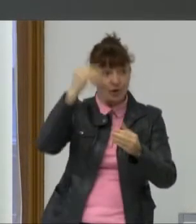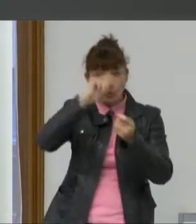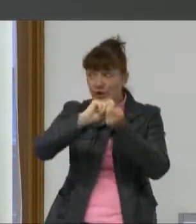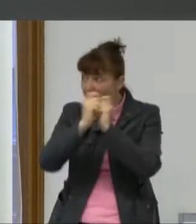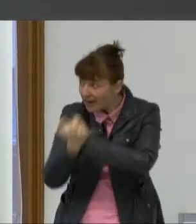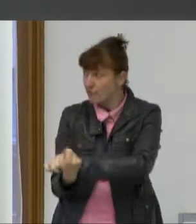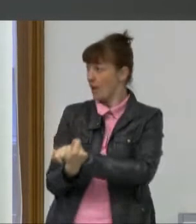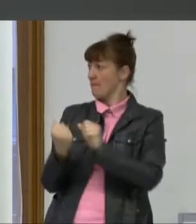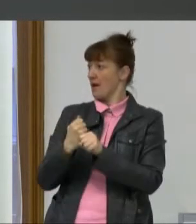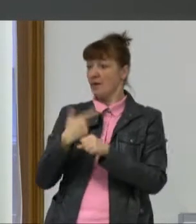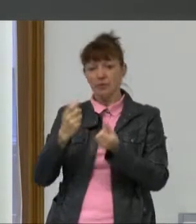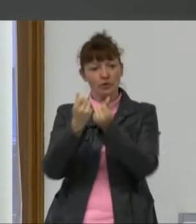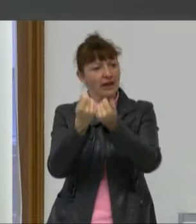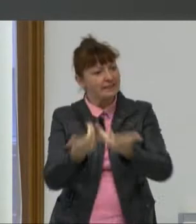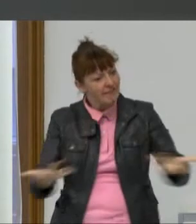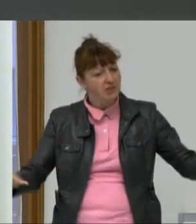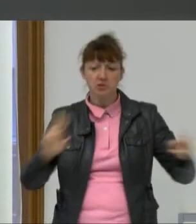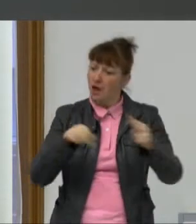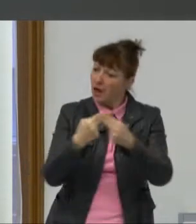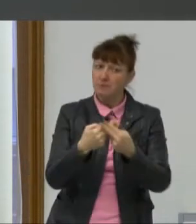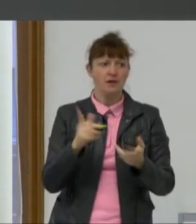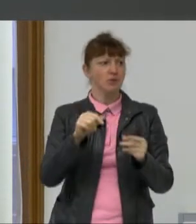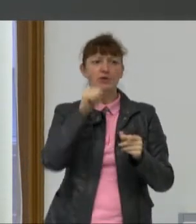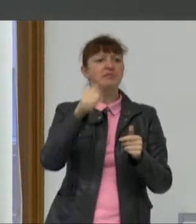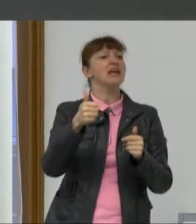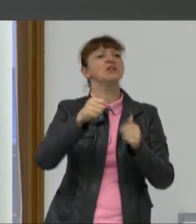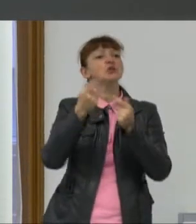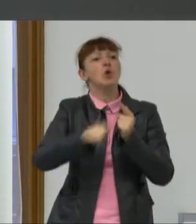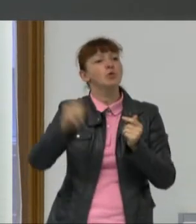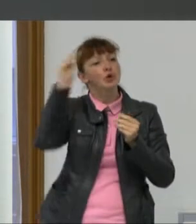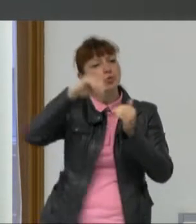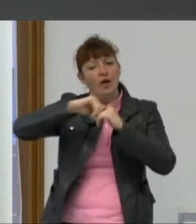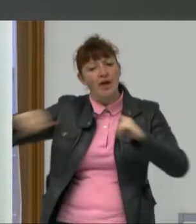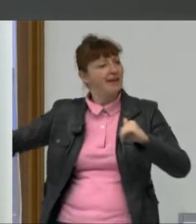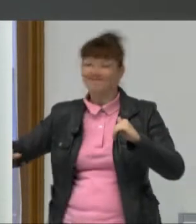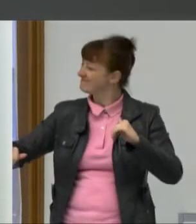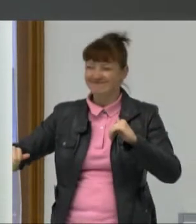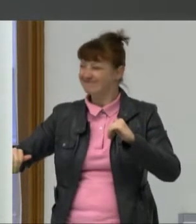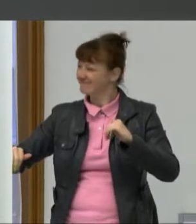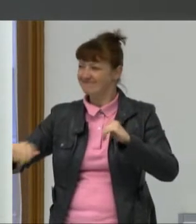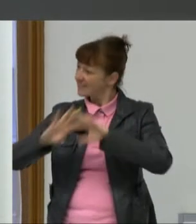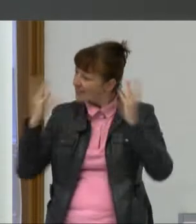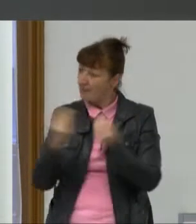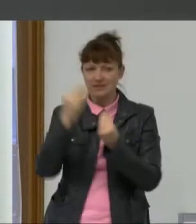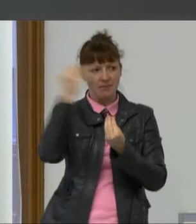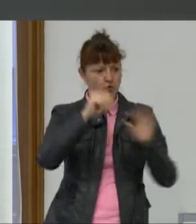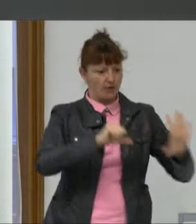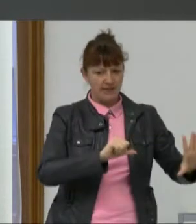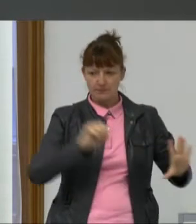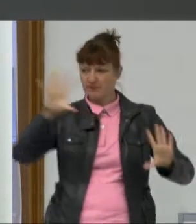Diversität gerecht ist, die nicht 11 Sonderschularten hat, sondern eine Pflichtschule für alle, eine gemeinsame Schule vom 6 bis